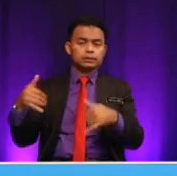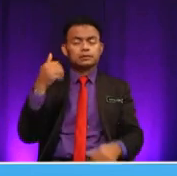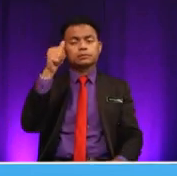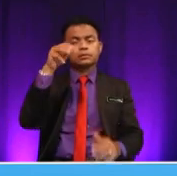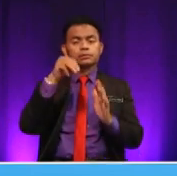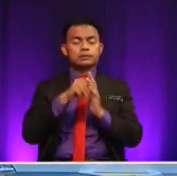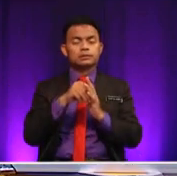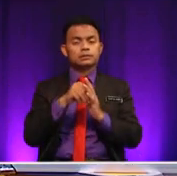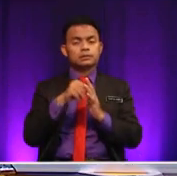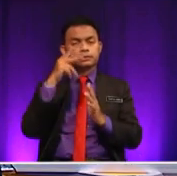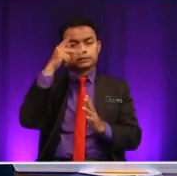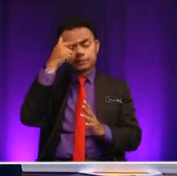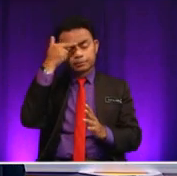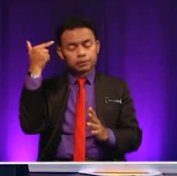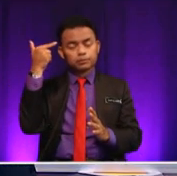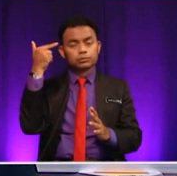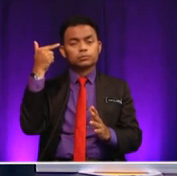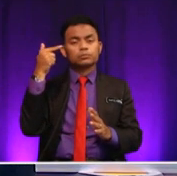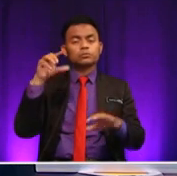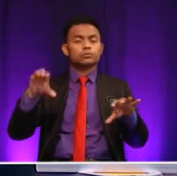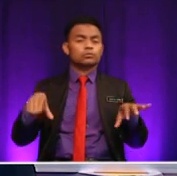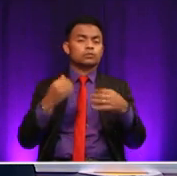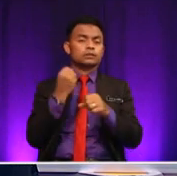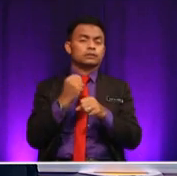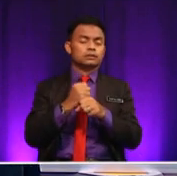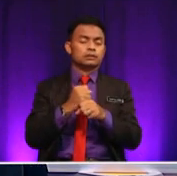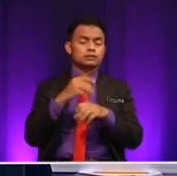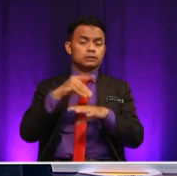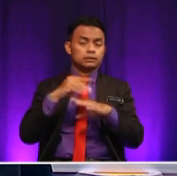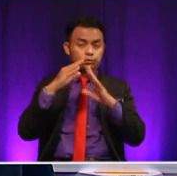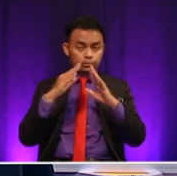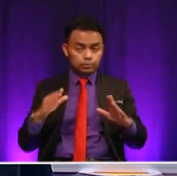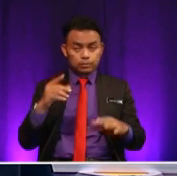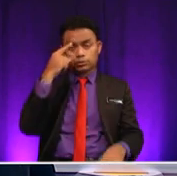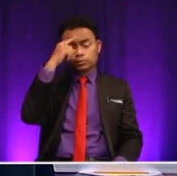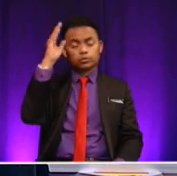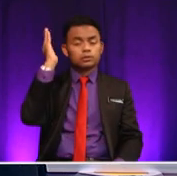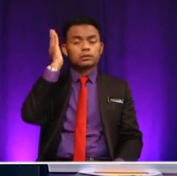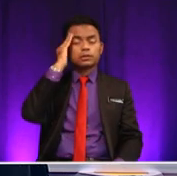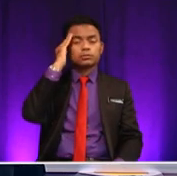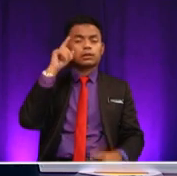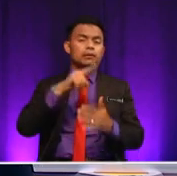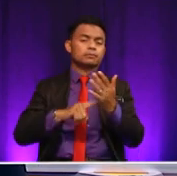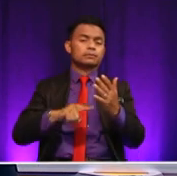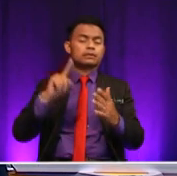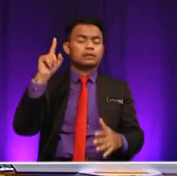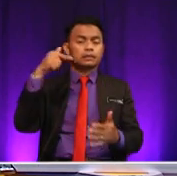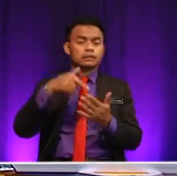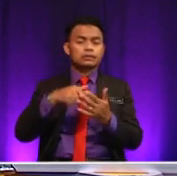untuk ujan-ujan lainnya ada dalam komponen-komponen kesehatan dan lakuamoto